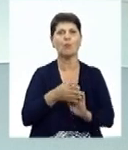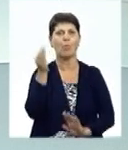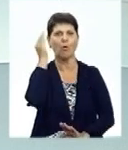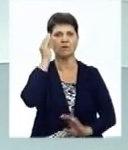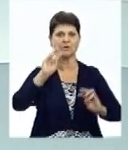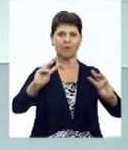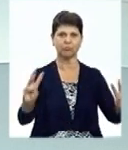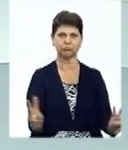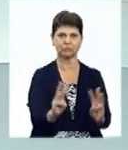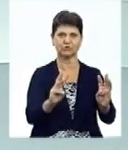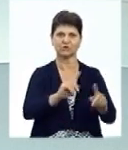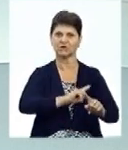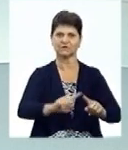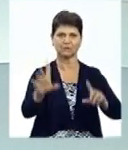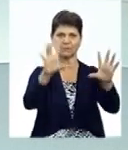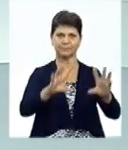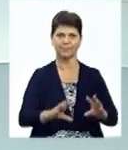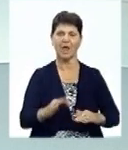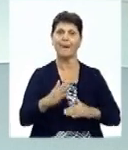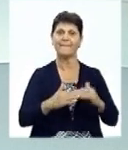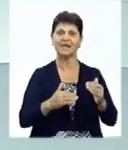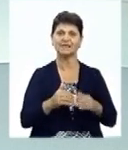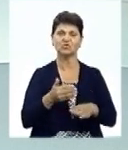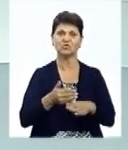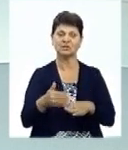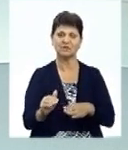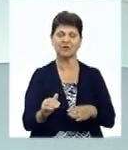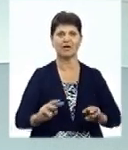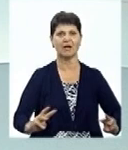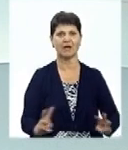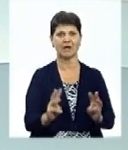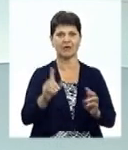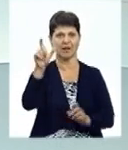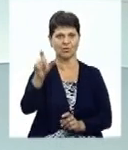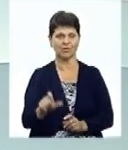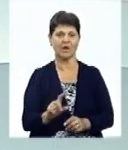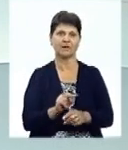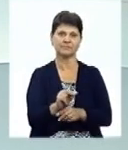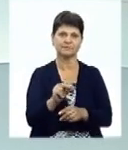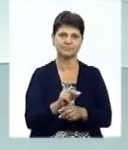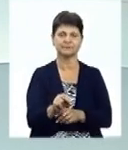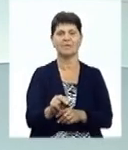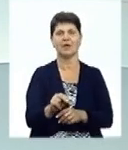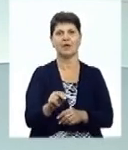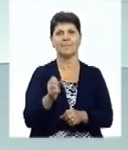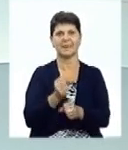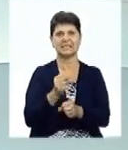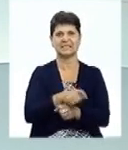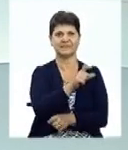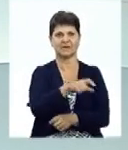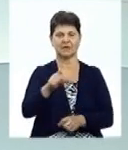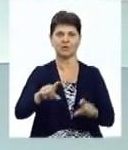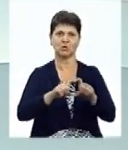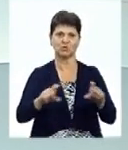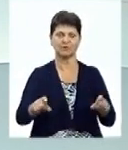швидко ліквідувати. По завершенні практичної частини рятувальники провели інструктаж із працівниками установи. Іспит